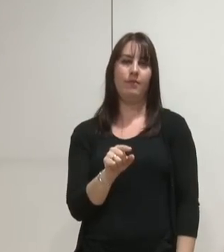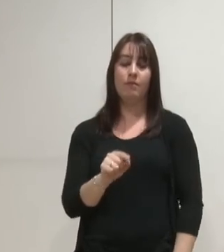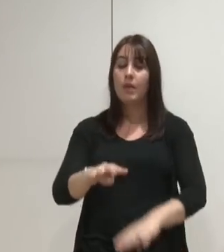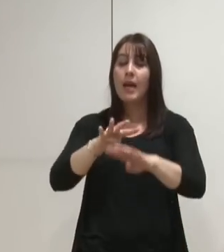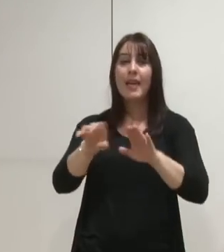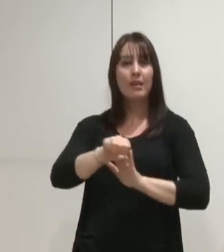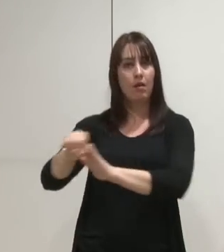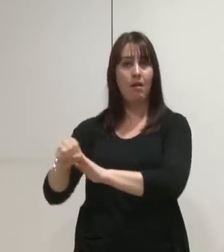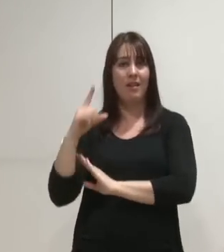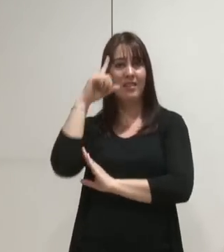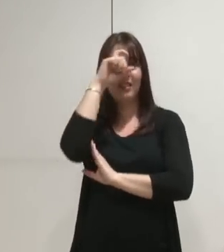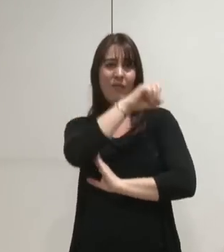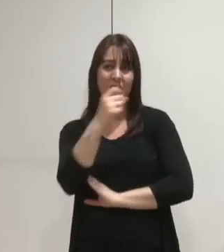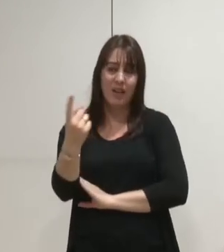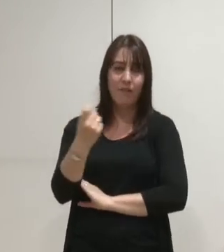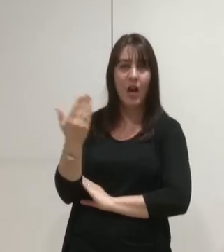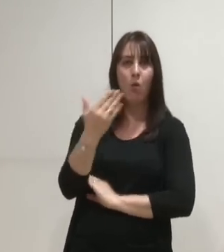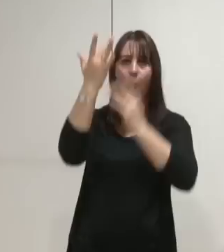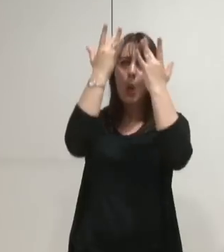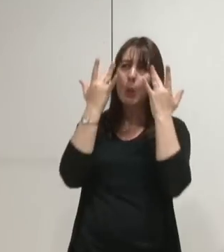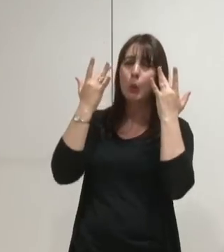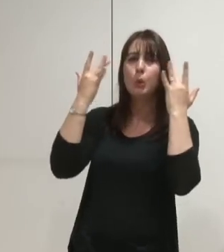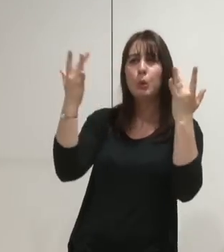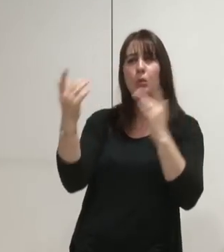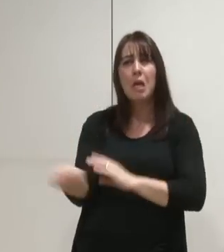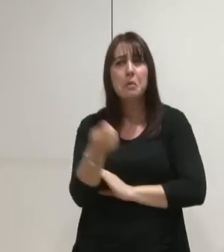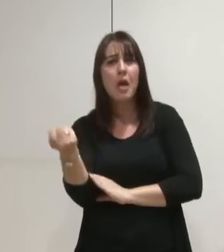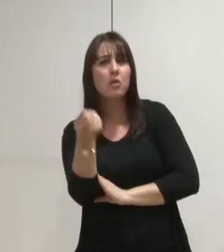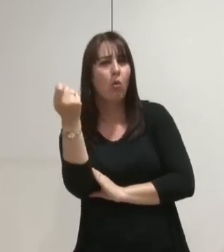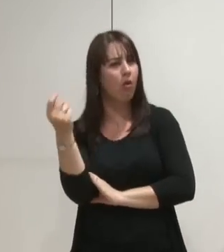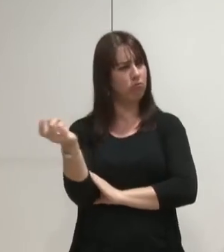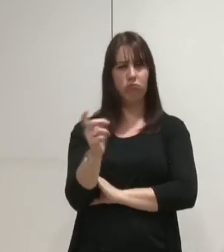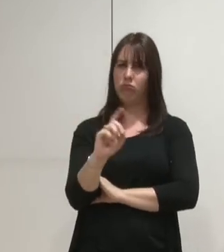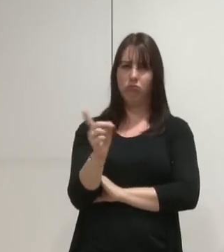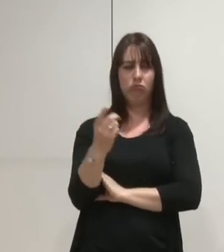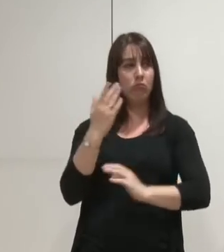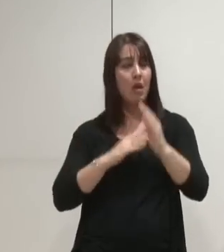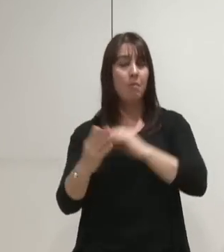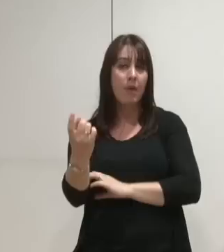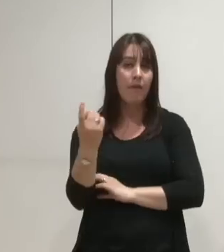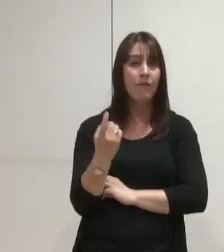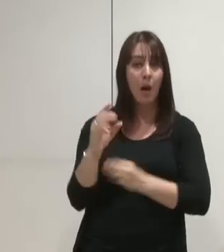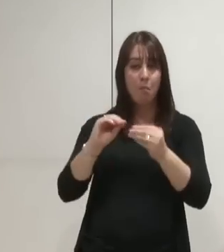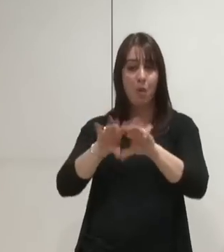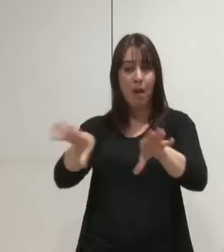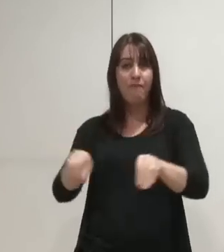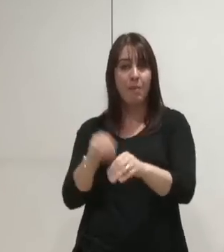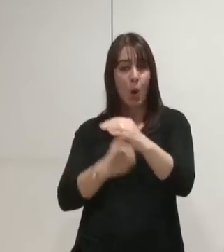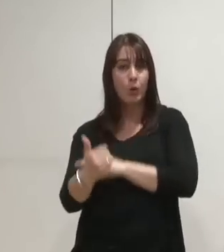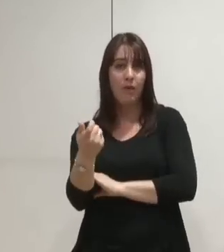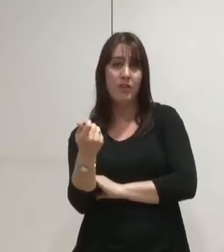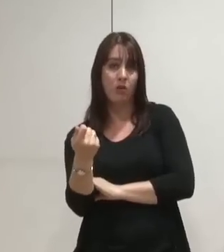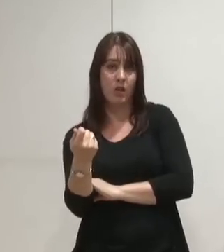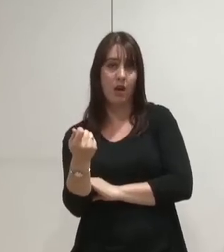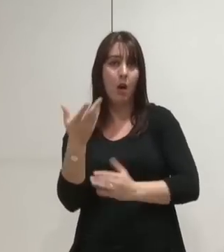prioritaires ne vient pas d'un problème culturel ou d'éducation mais d'autonomie financière des familles et de pouvoir